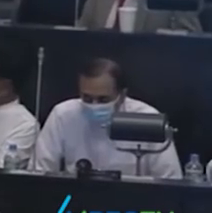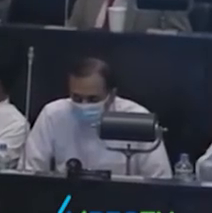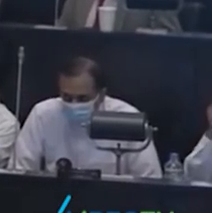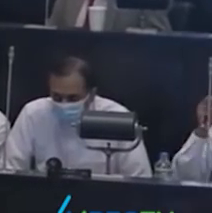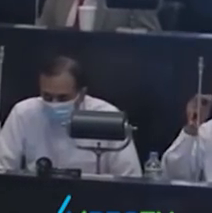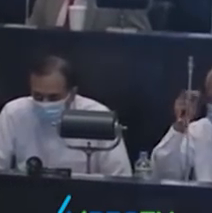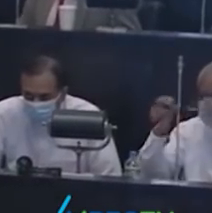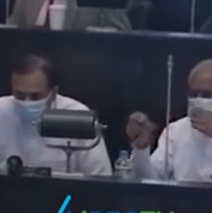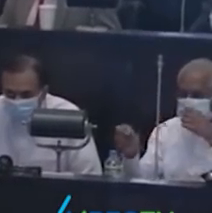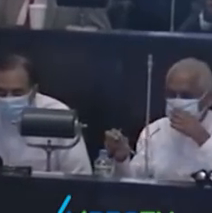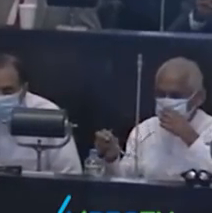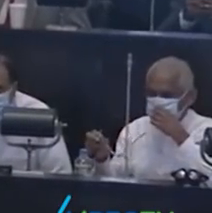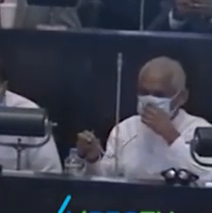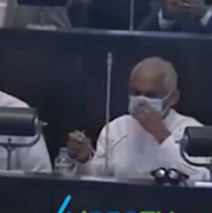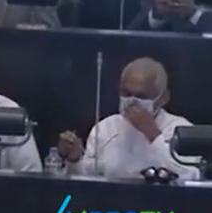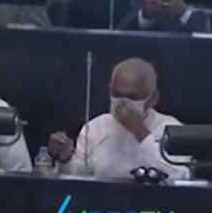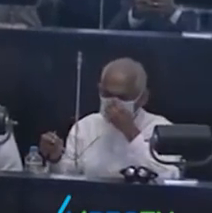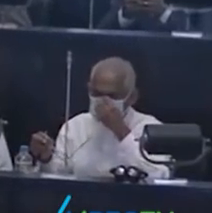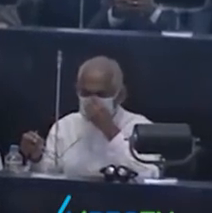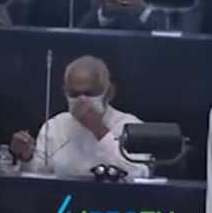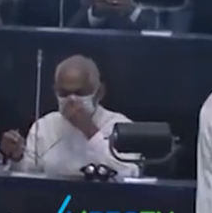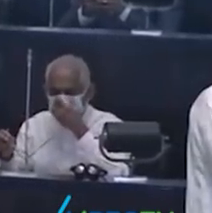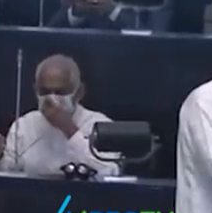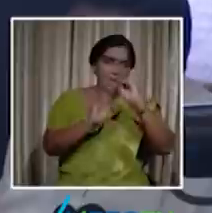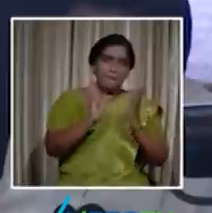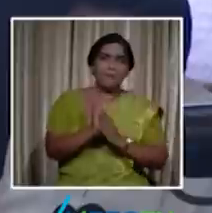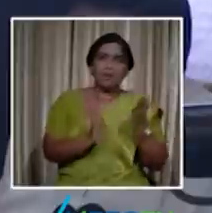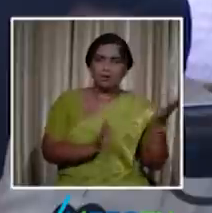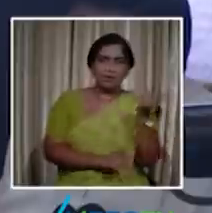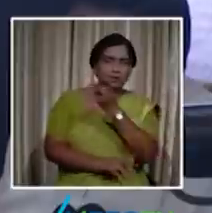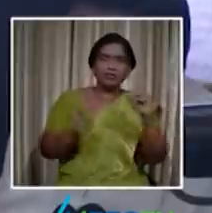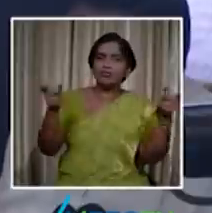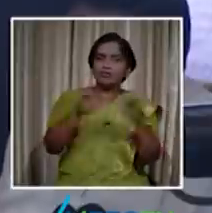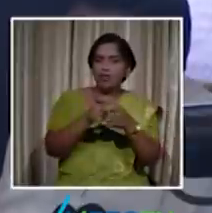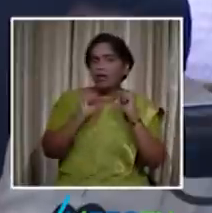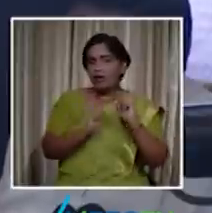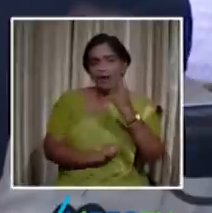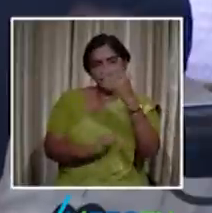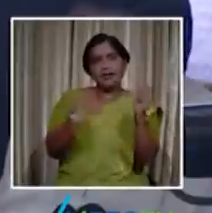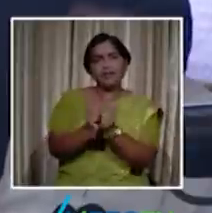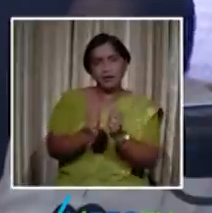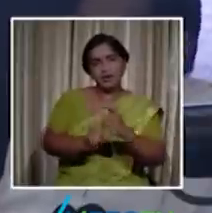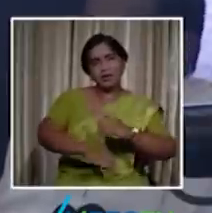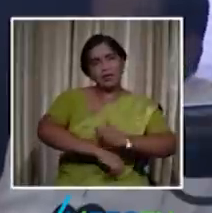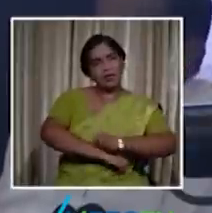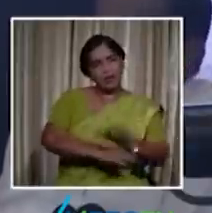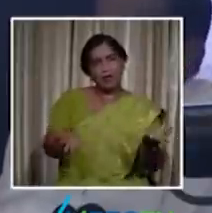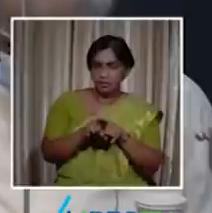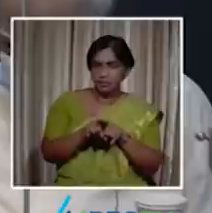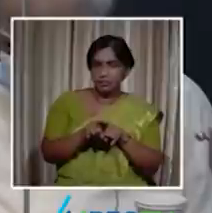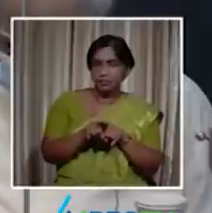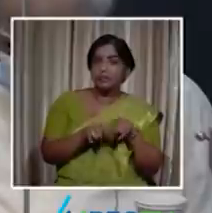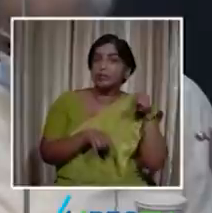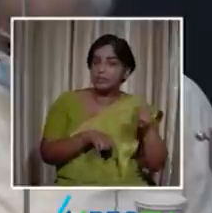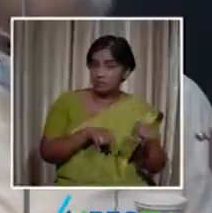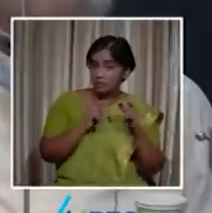සමගි ජනබලවේගෙන් රෝහිණී කවිරත්නගේ නම් යෝජනා වුණේ ඉන් අනතුරුවයි. එහිදී බොහෝ මන්ත්‍රීවරුන් ඉල්ලා සිටියේ පවතින තත්ත්වය මේ ඡන්දයකට